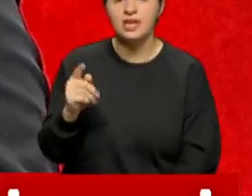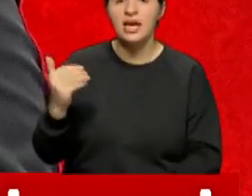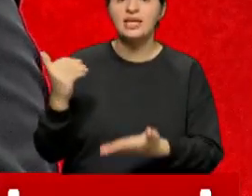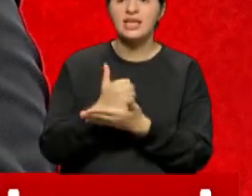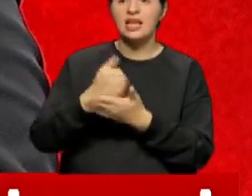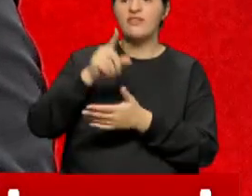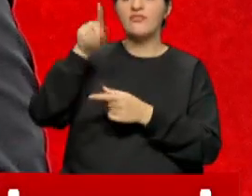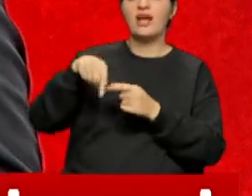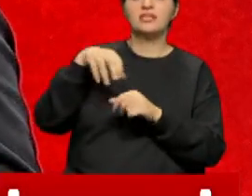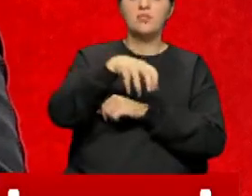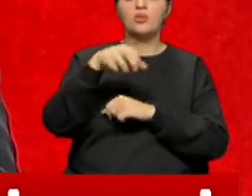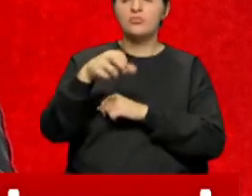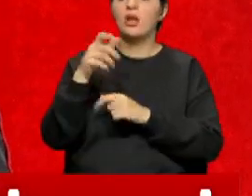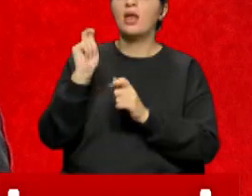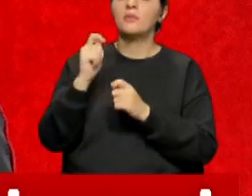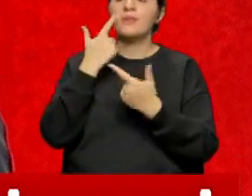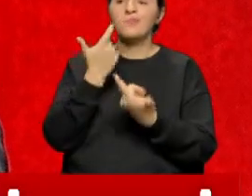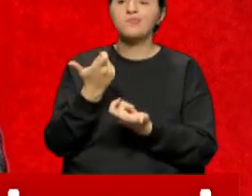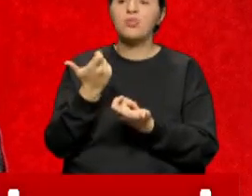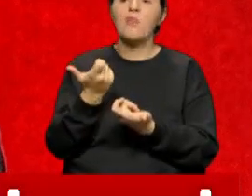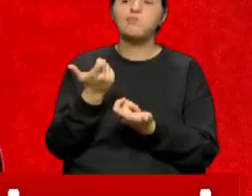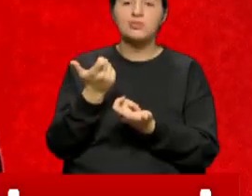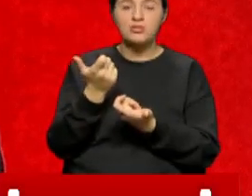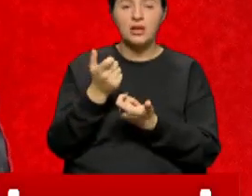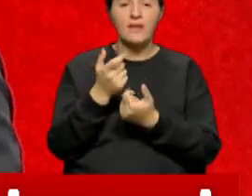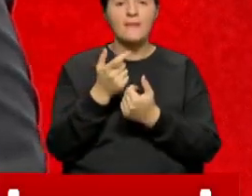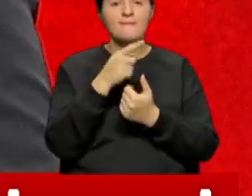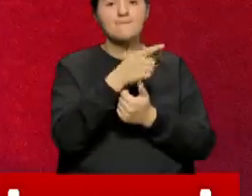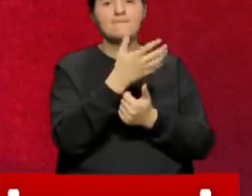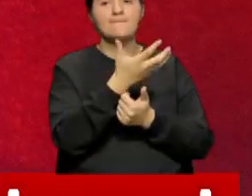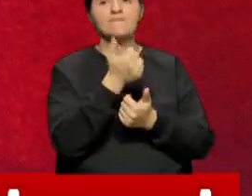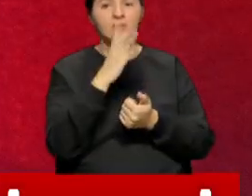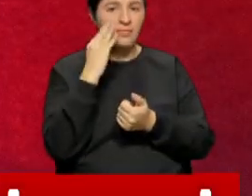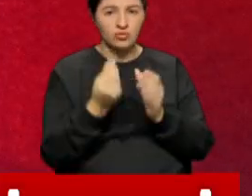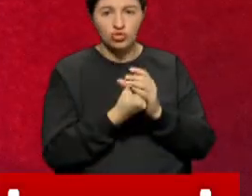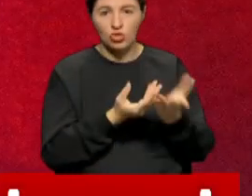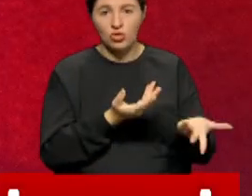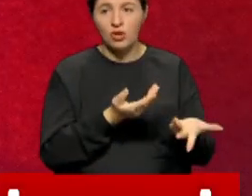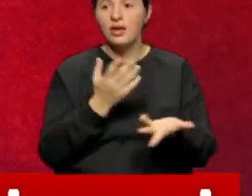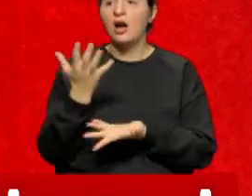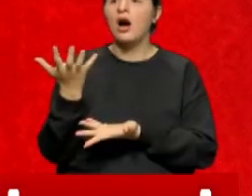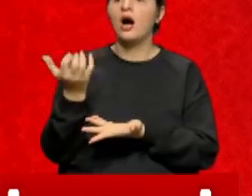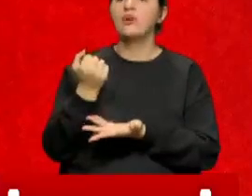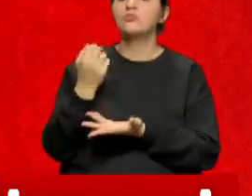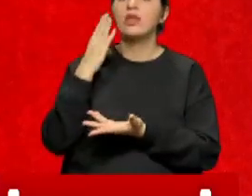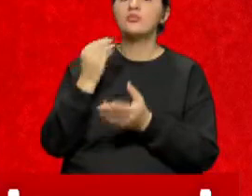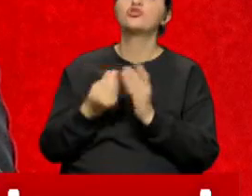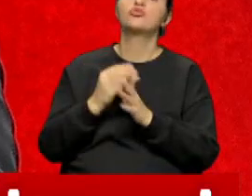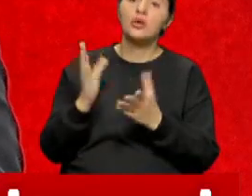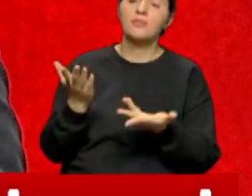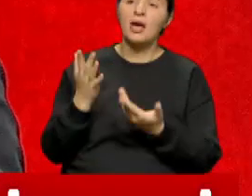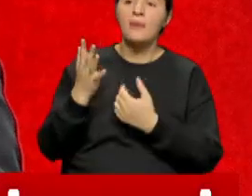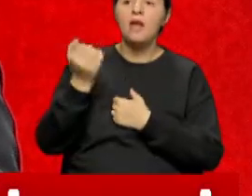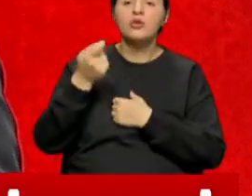dilimlerinin güncellenmesini maalesef dikkate almadılar o zaman buradan böyle almayacakları anlama mı çıkıyor Hayır anlayacaklar anlamı çıkmıyor Tabii ki